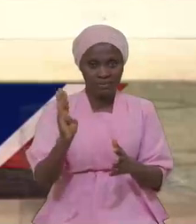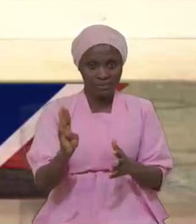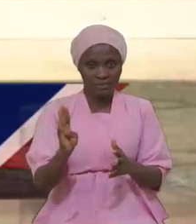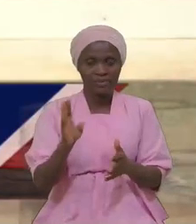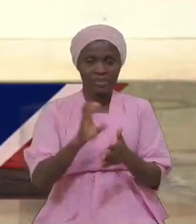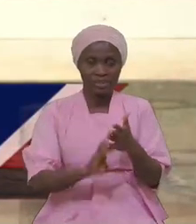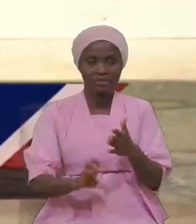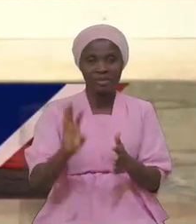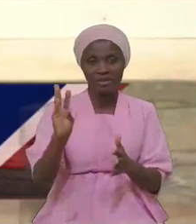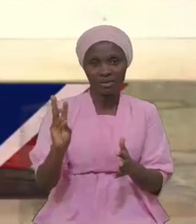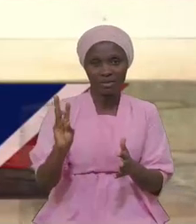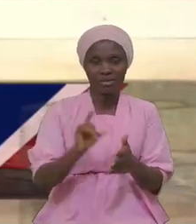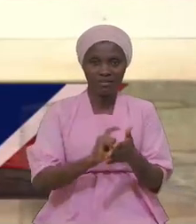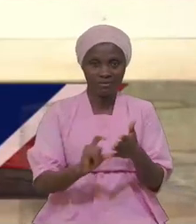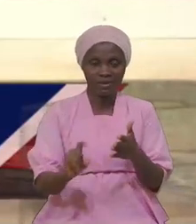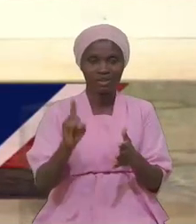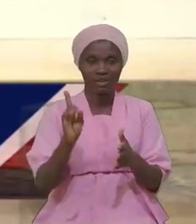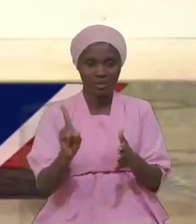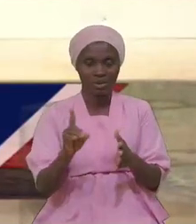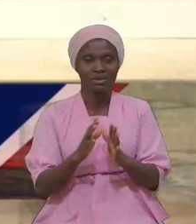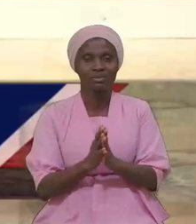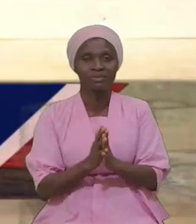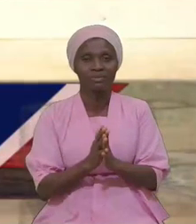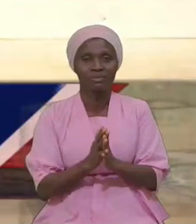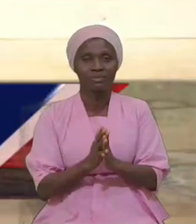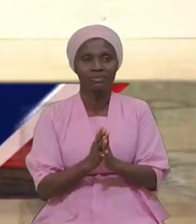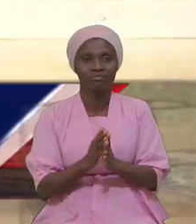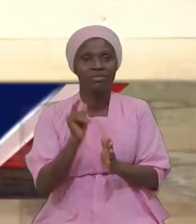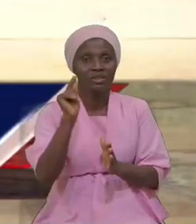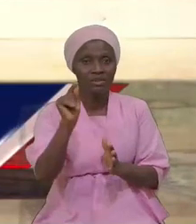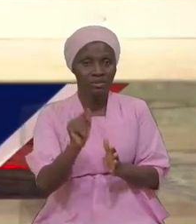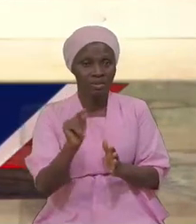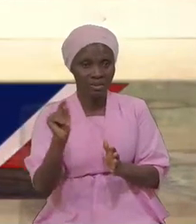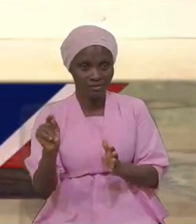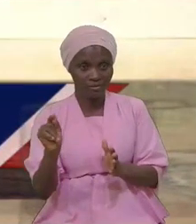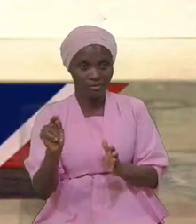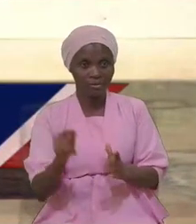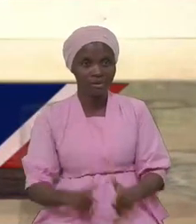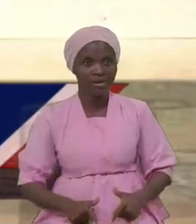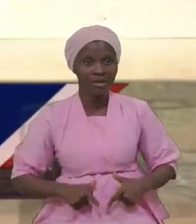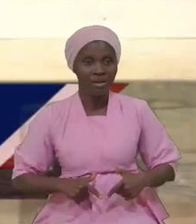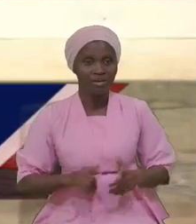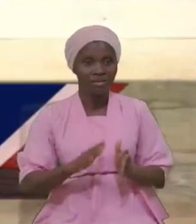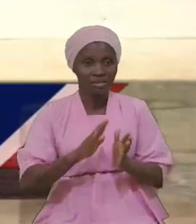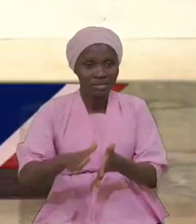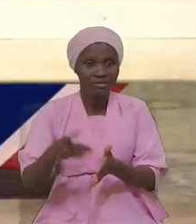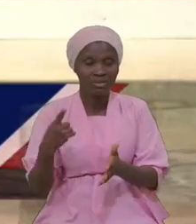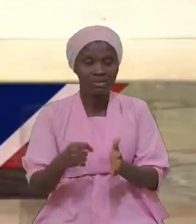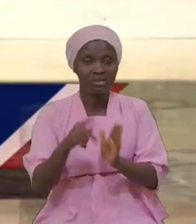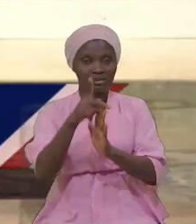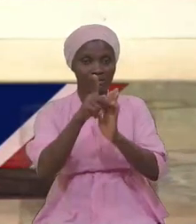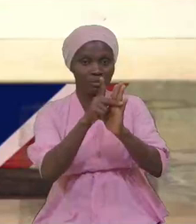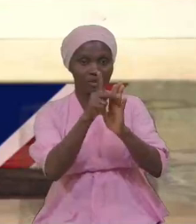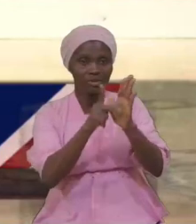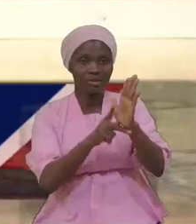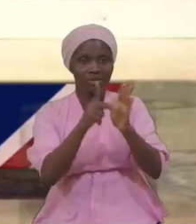chapitre 6, le verset 1. C'est pourquoi, laissant les éléments de la parole